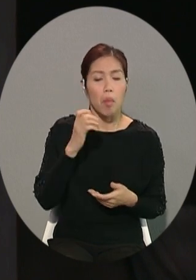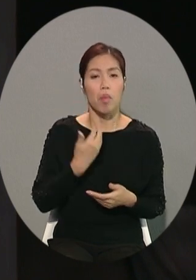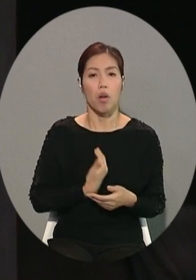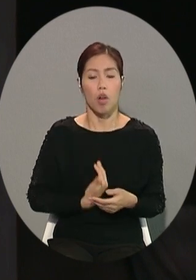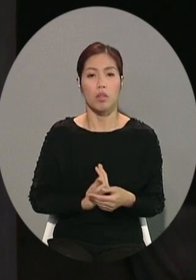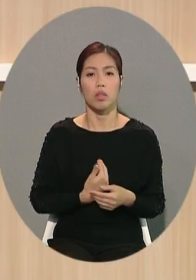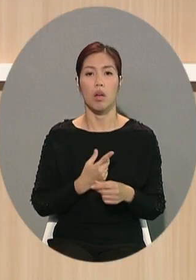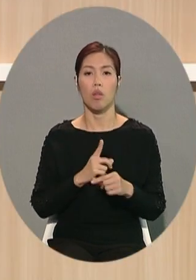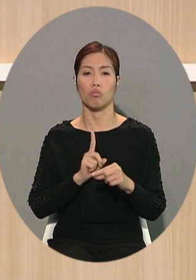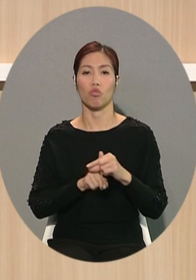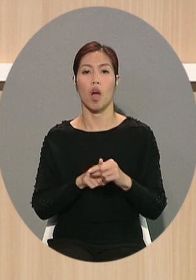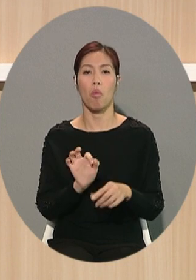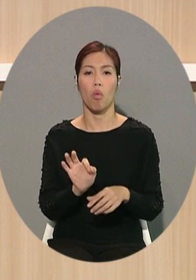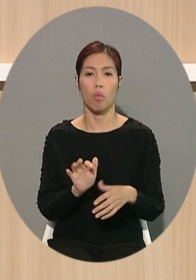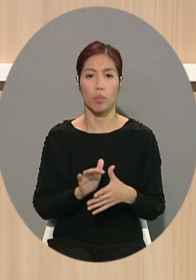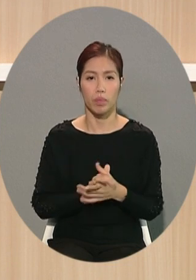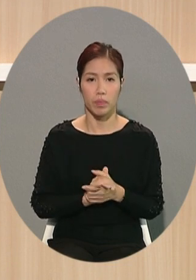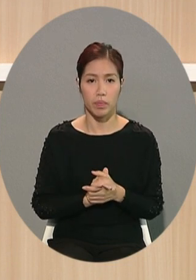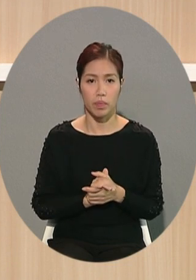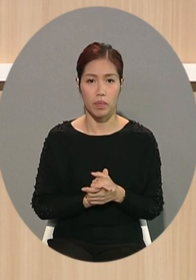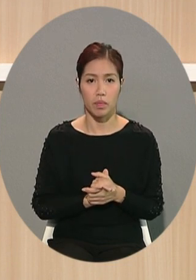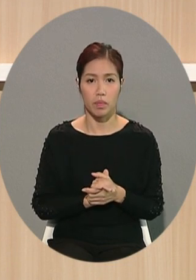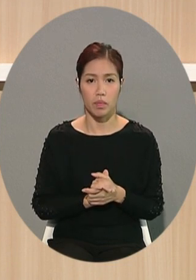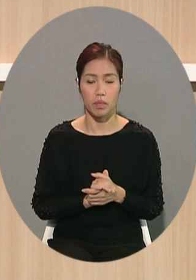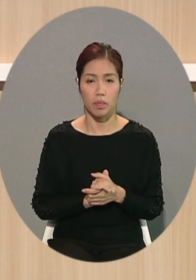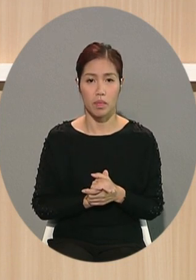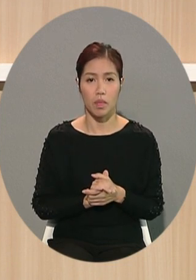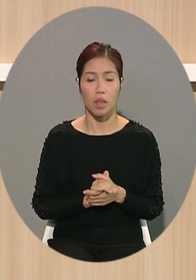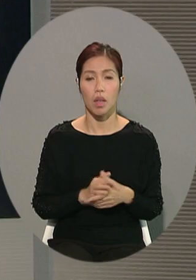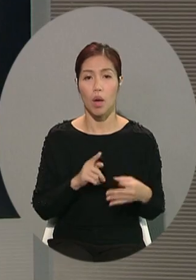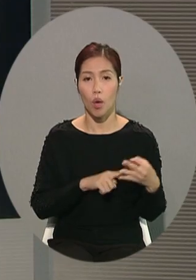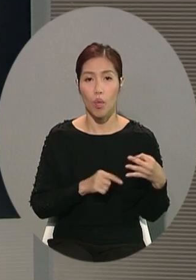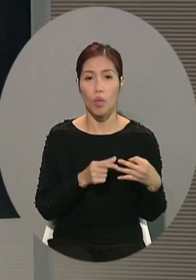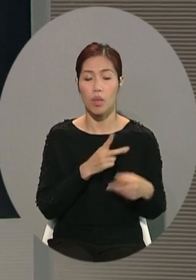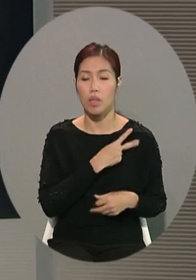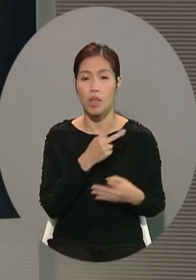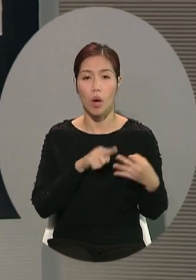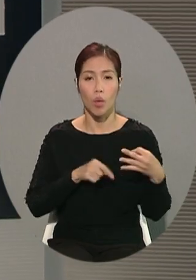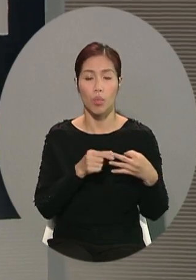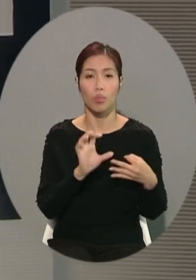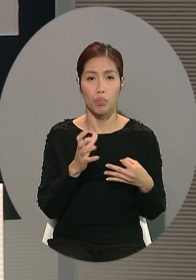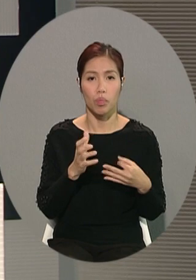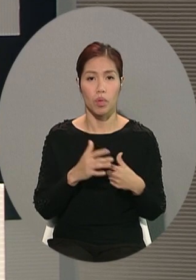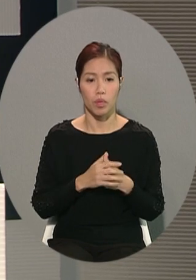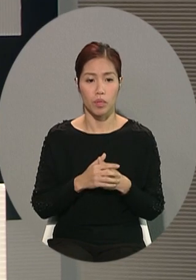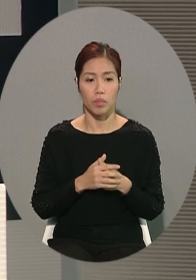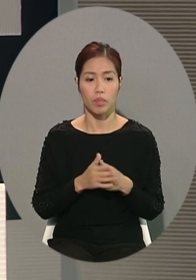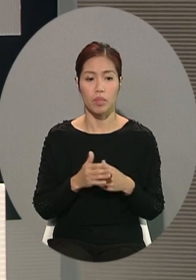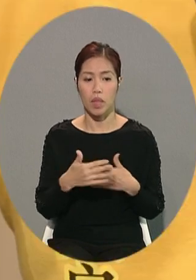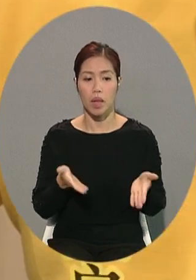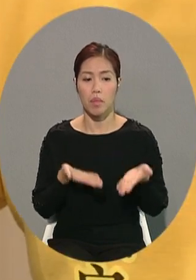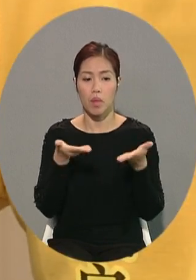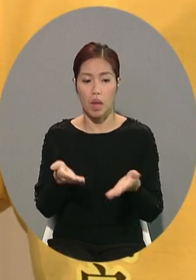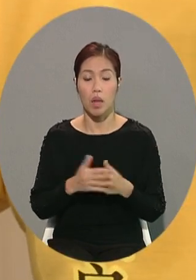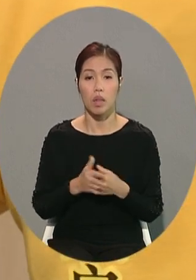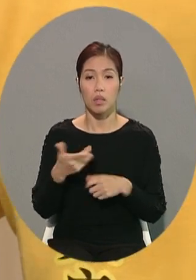間。 好，跟住送禮的是2號黃良喜。 我呢就送一個社區如果沒有